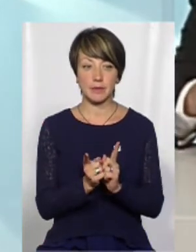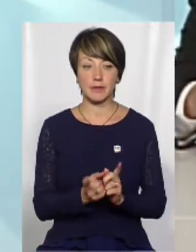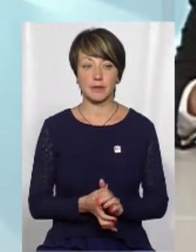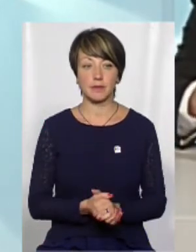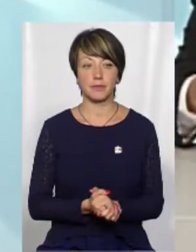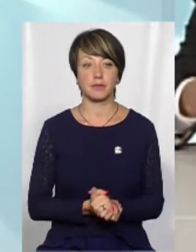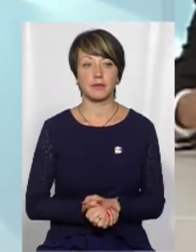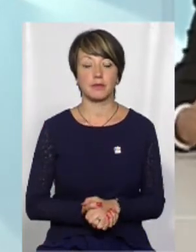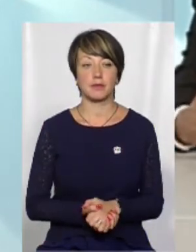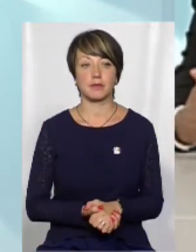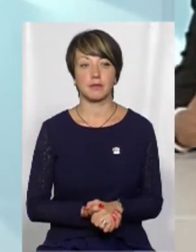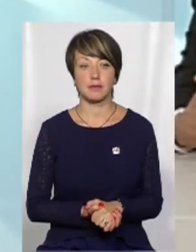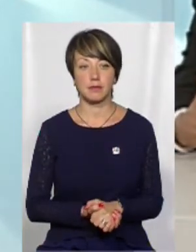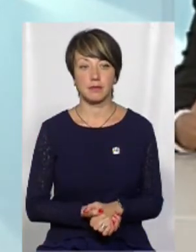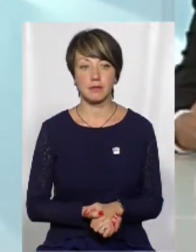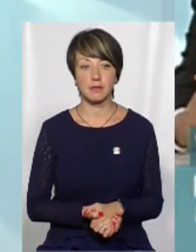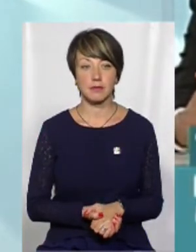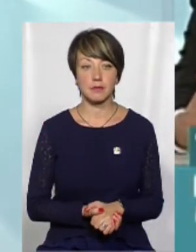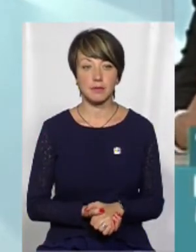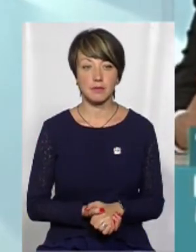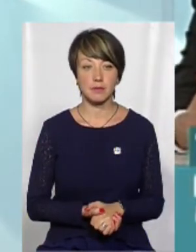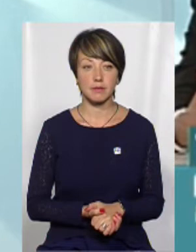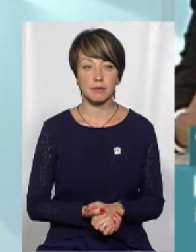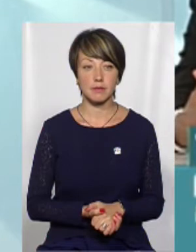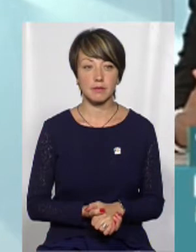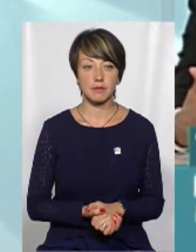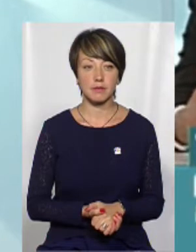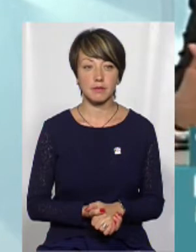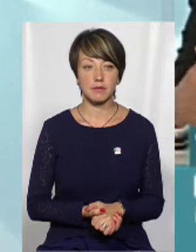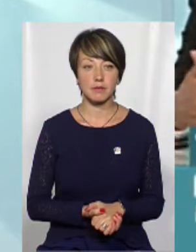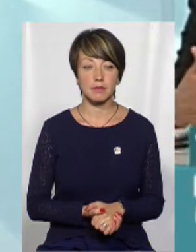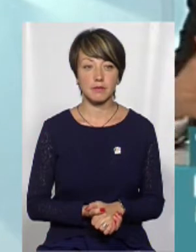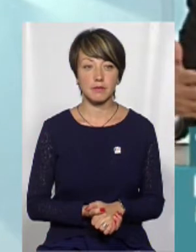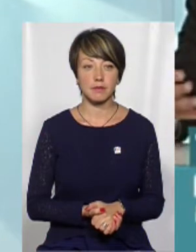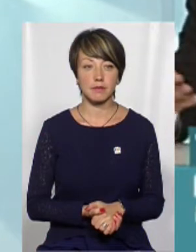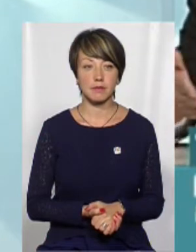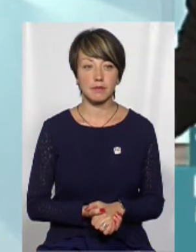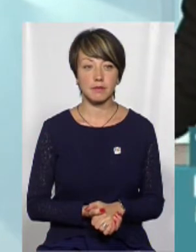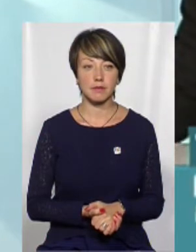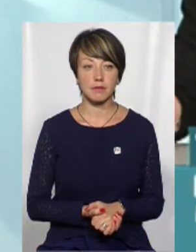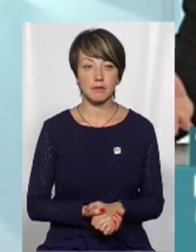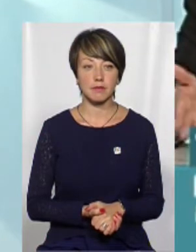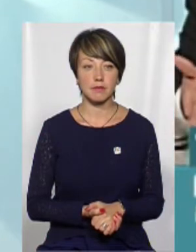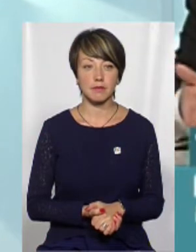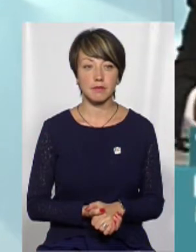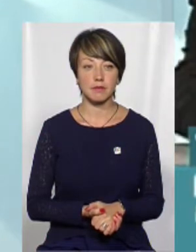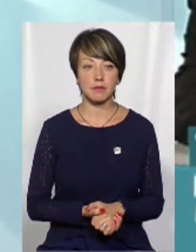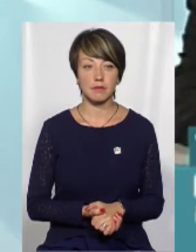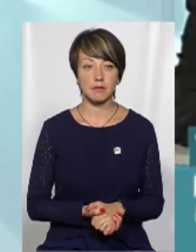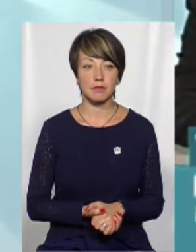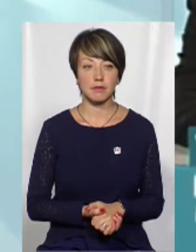maintenant, ils n'avaient pas besoin de se faire connaître quand ils travaillaient pour le bazar. Et donc maintenant, ils doivent se faire connaître pour travailler avec les magasins.